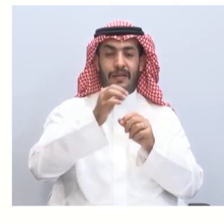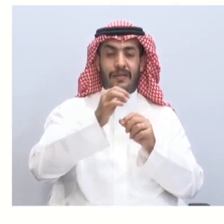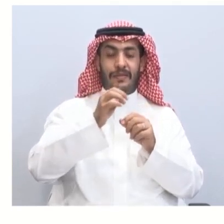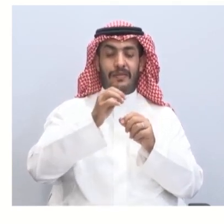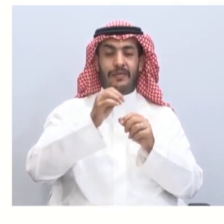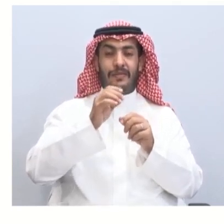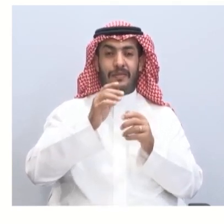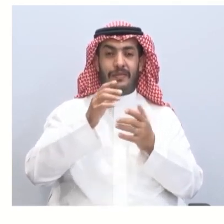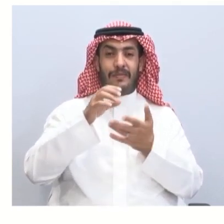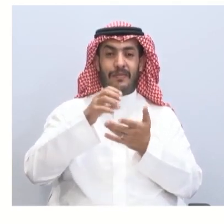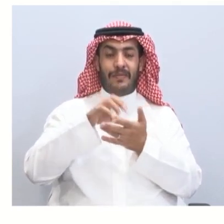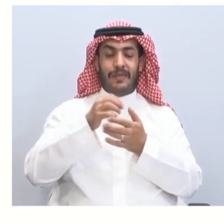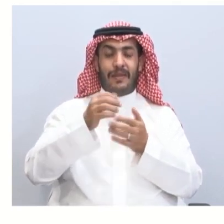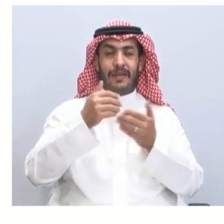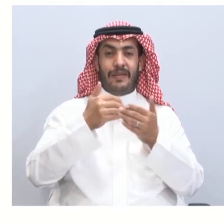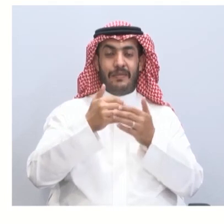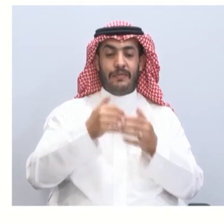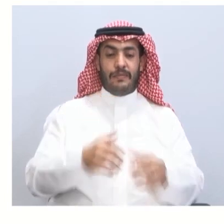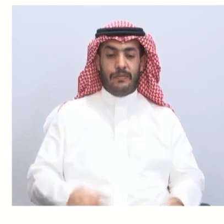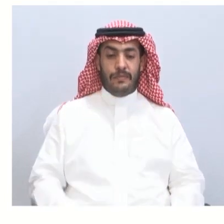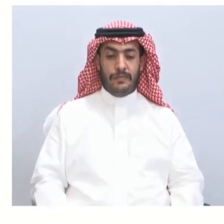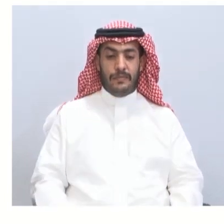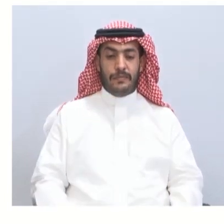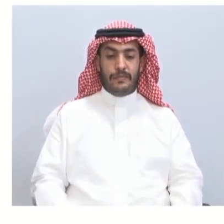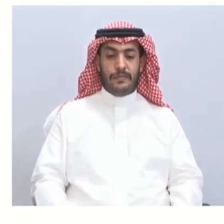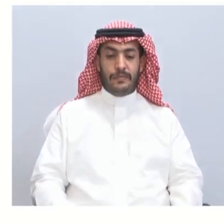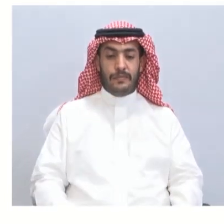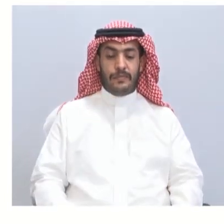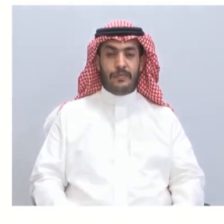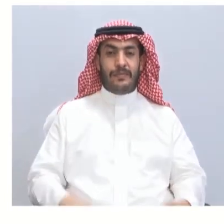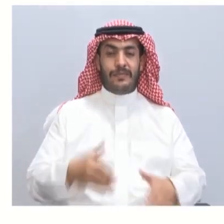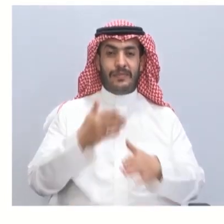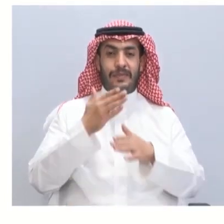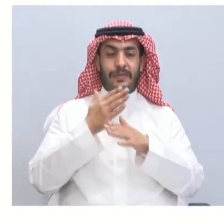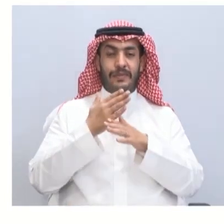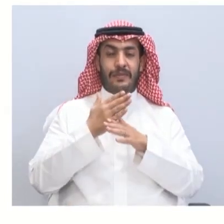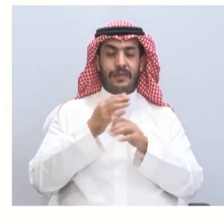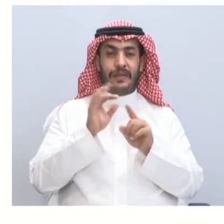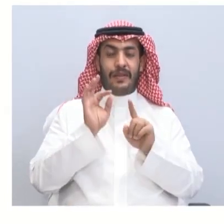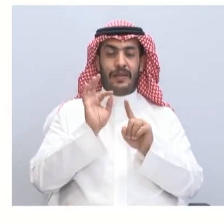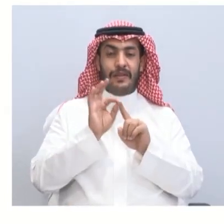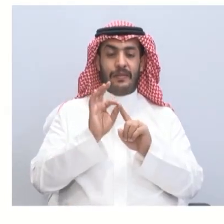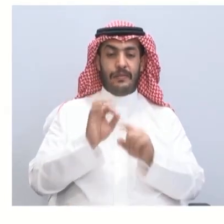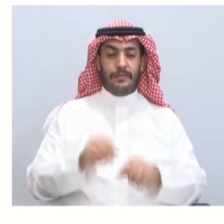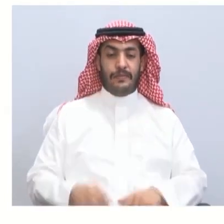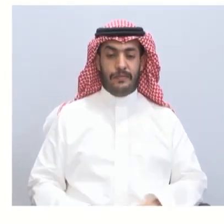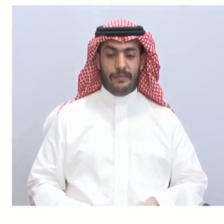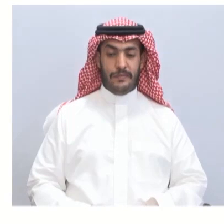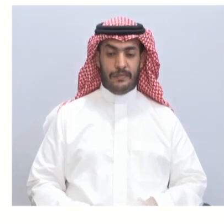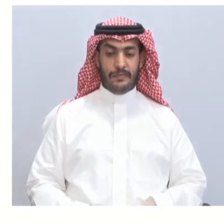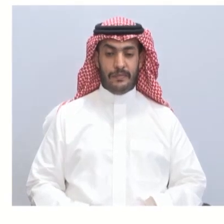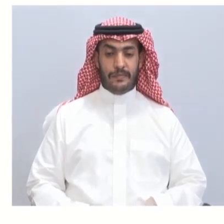والمناطق القريبه منها هذا نتيجه لماذا ابنائي وبنات الطلاب نتيجه